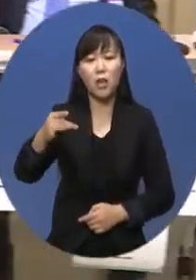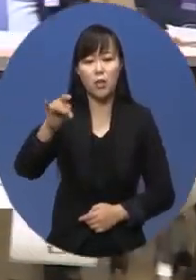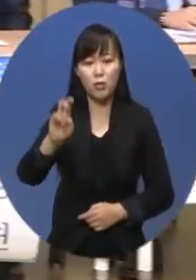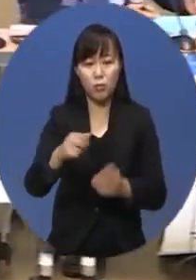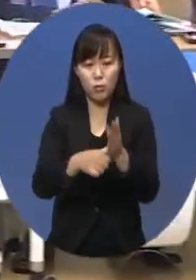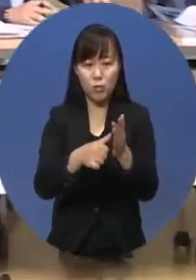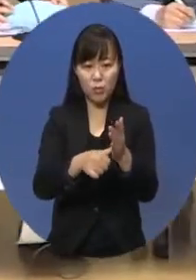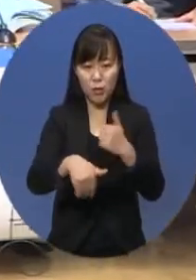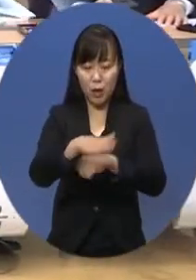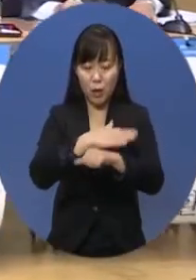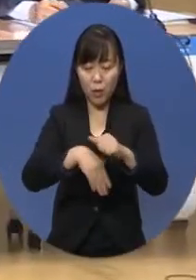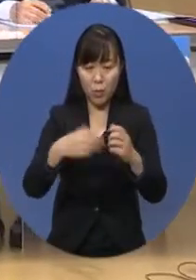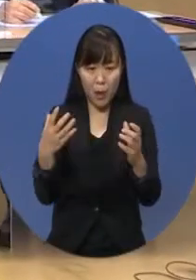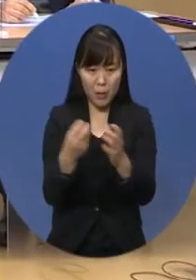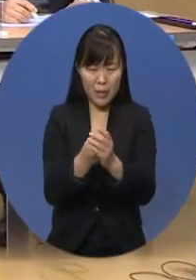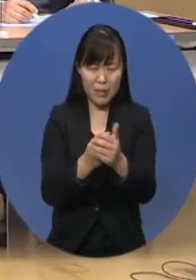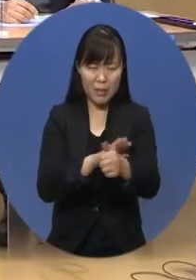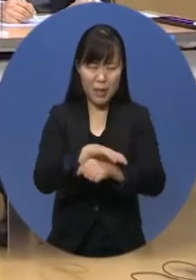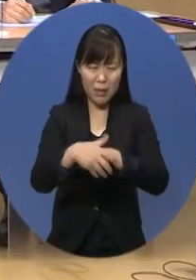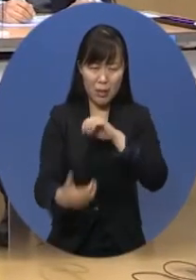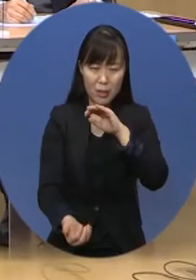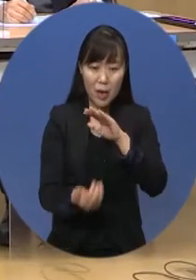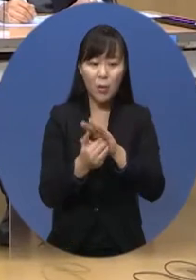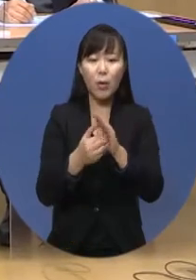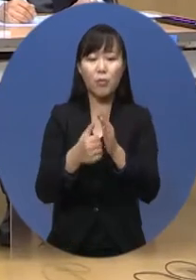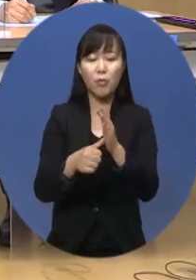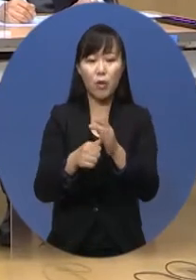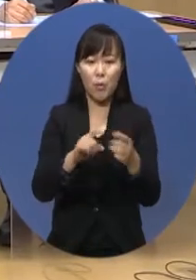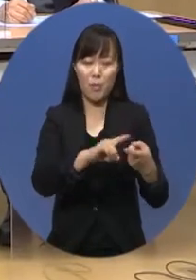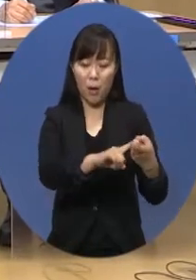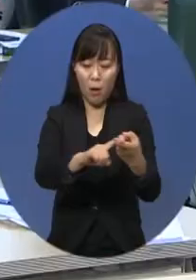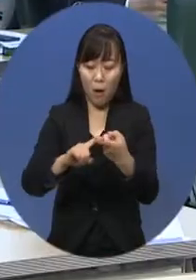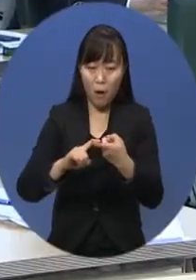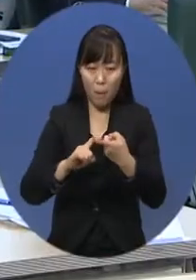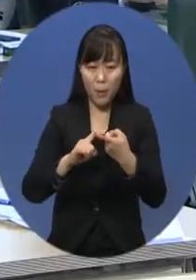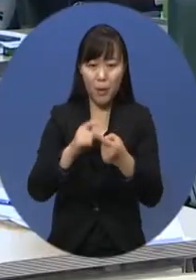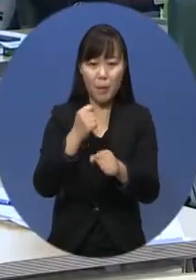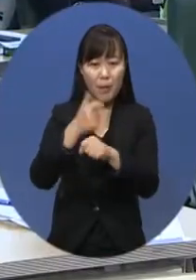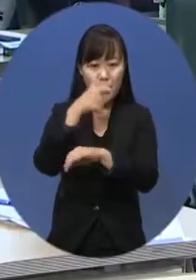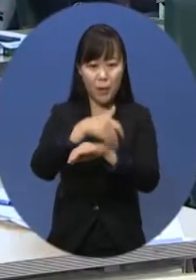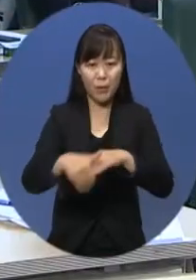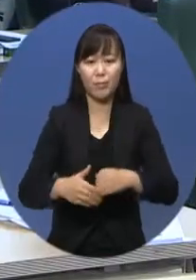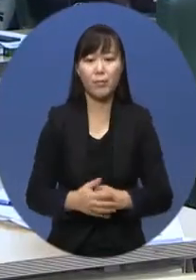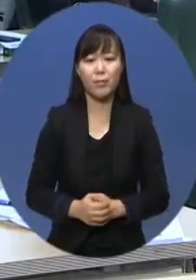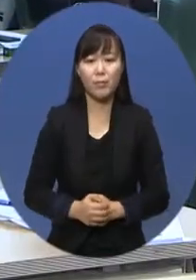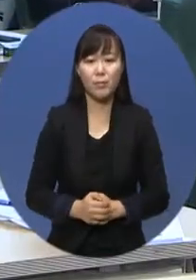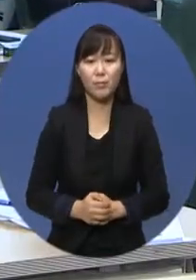완성해 세계 최고의 마그네슘 소재 부품 허브를 만들어갈 계획입니다